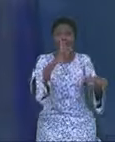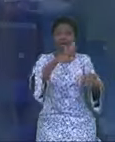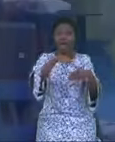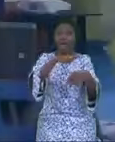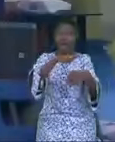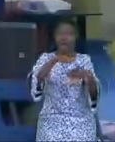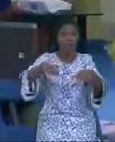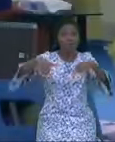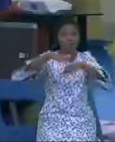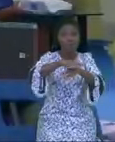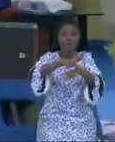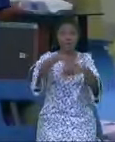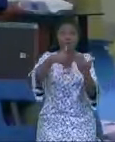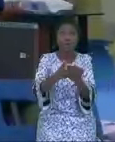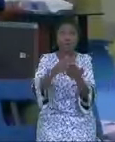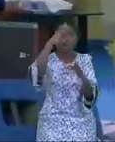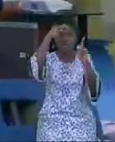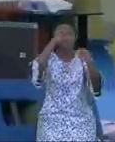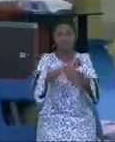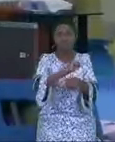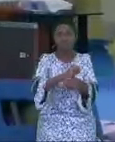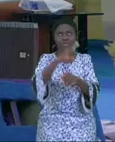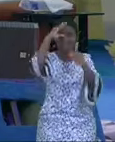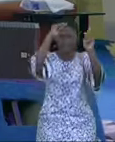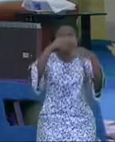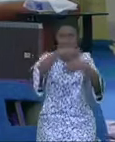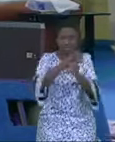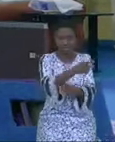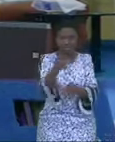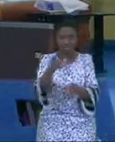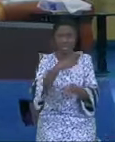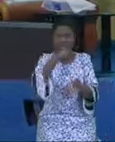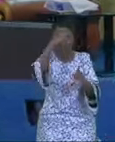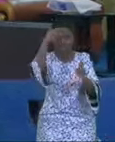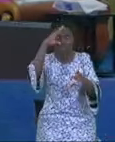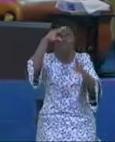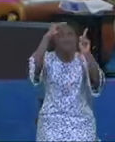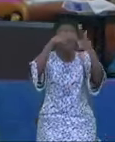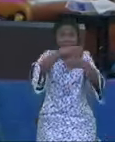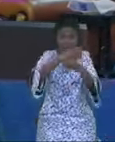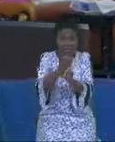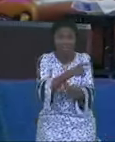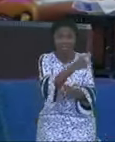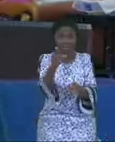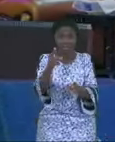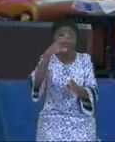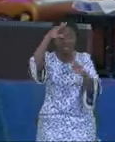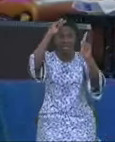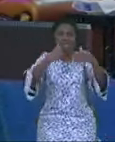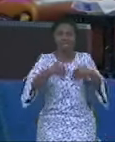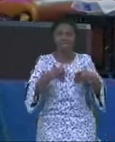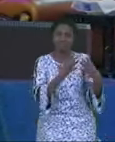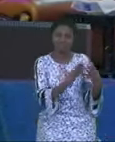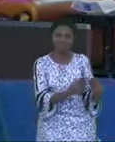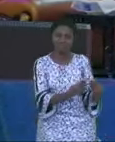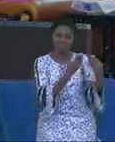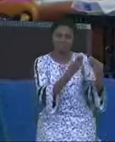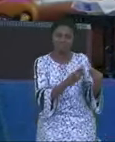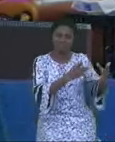ces œuvres il t'a créé et parce que tu as créé il a des compassions